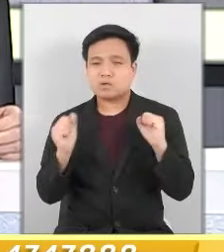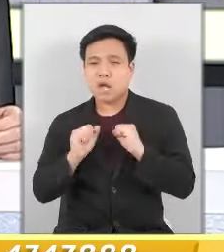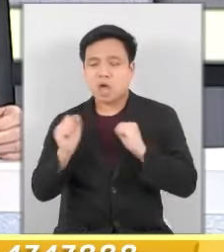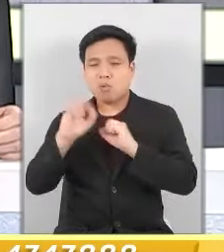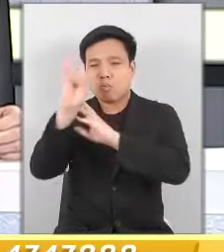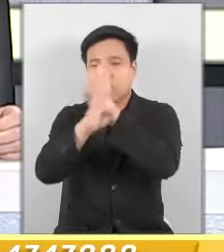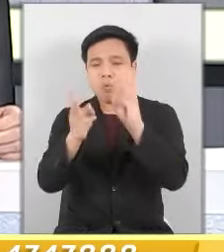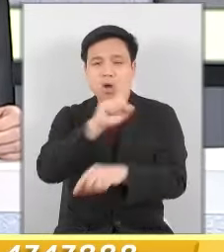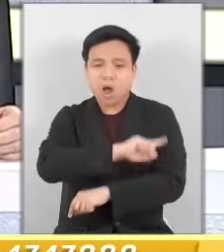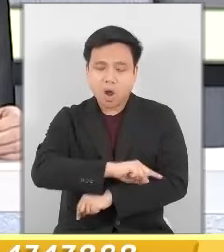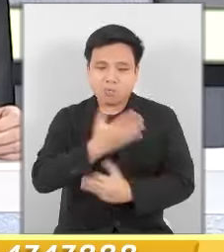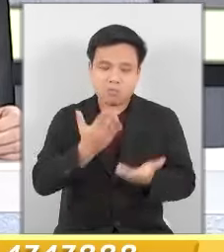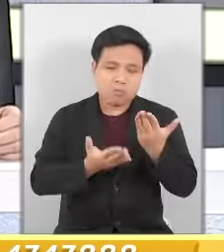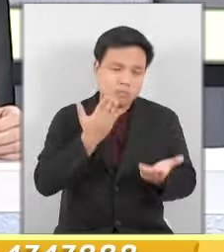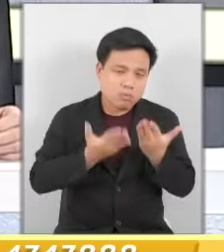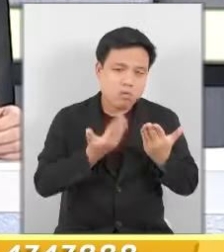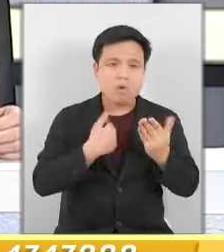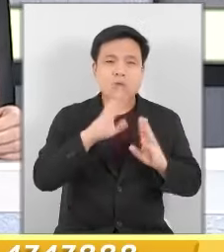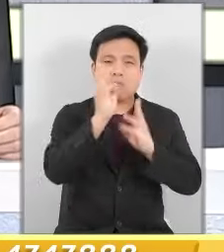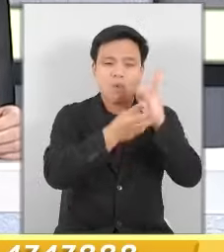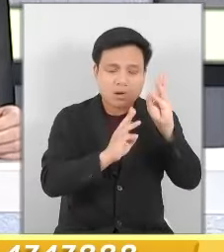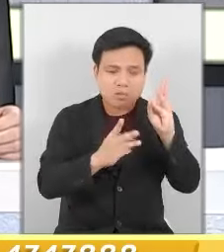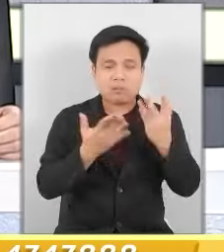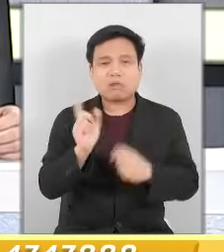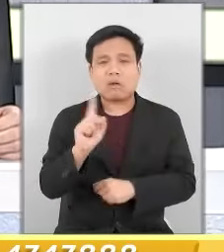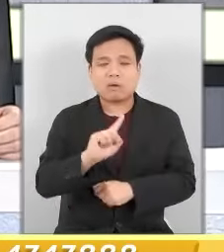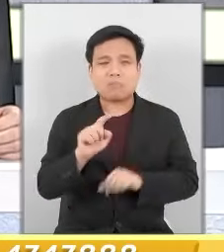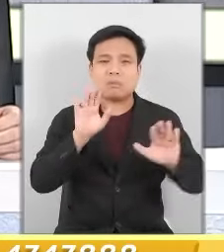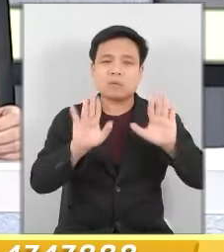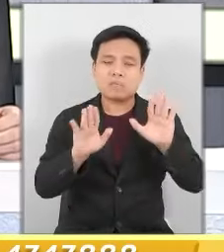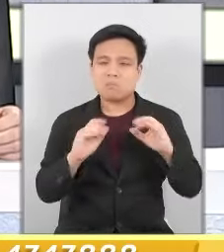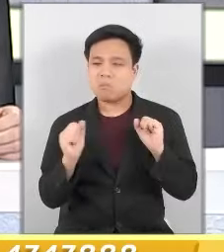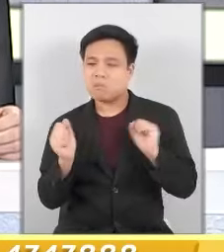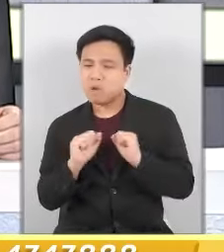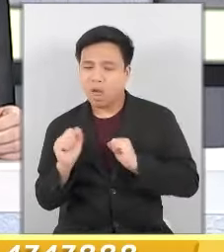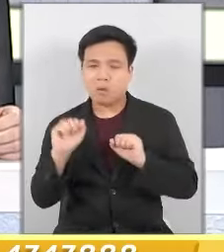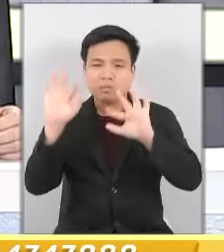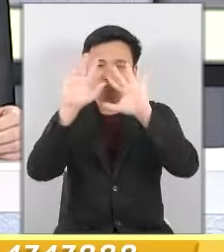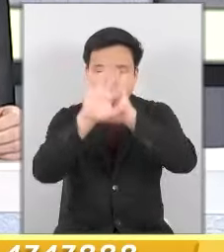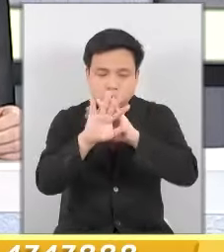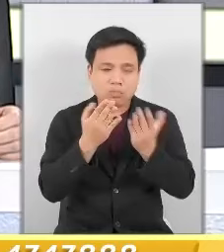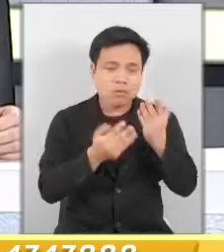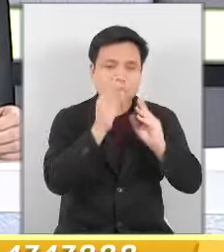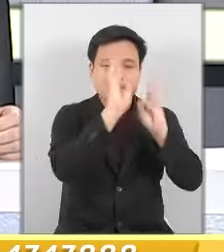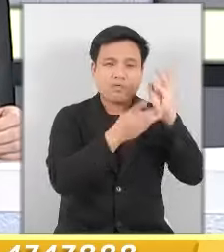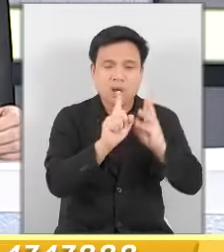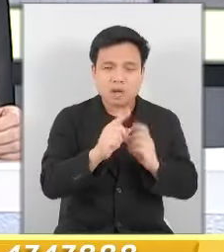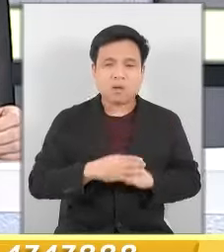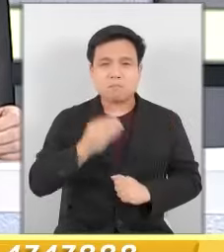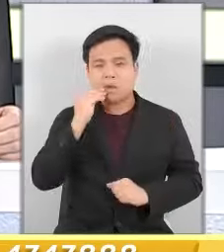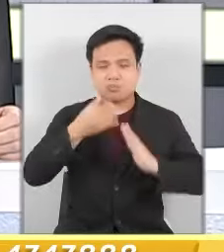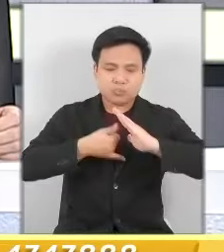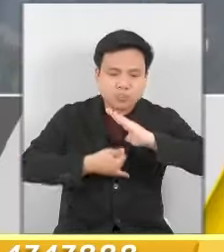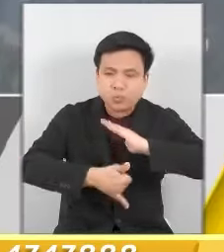ควันใช่มั้ยทุกวันเนี้ต้องไปเทียบกับฝุ่นด้วยคือบางทีเราออกจากบ้านปุ๊บเนี่ยเราไม่รู้เลยนะว่าตกลงแล้วมันคืออะไรกันแน่